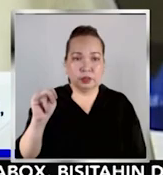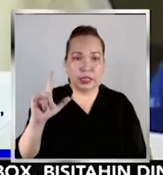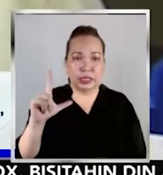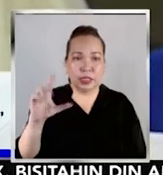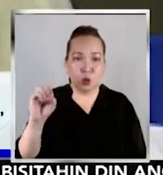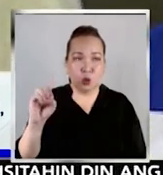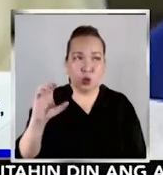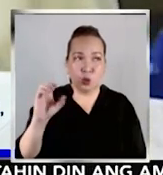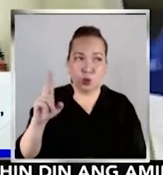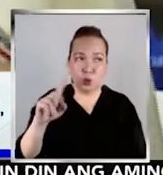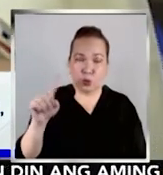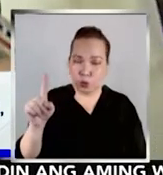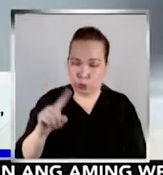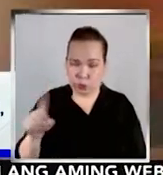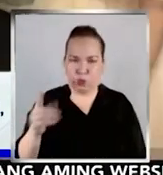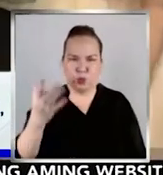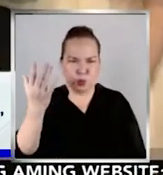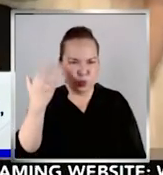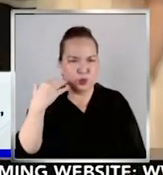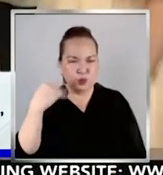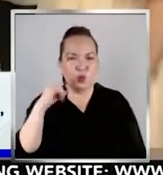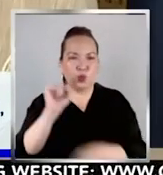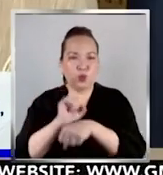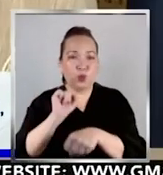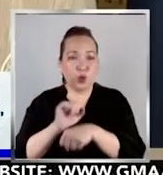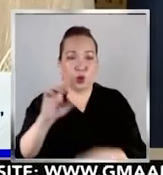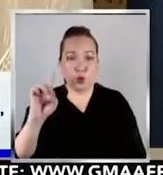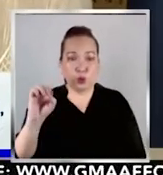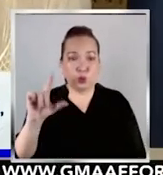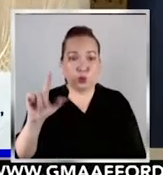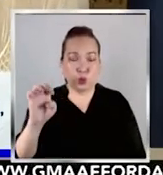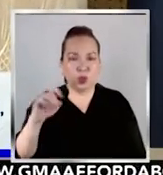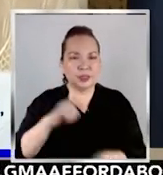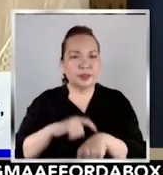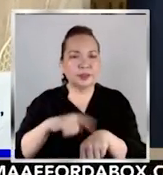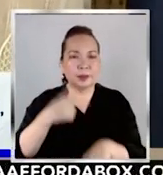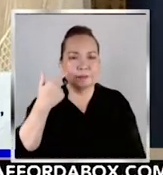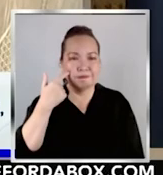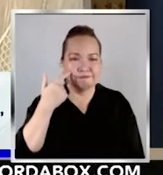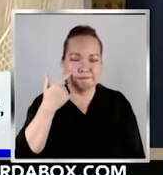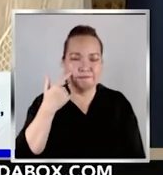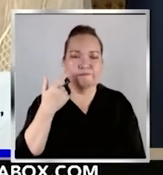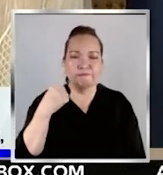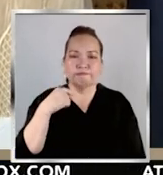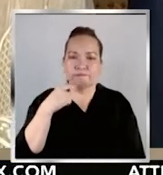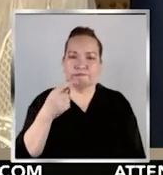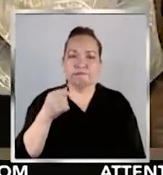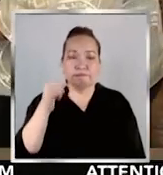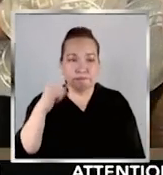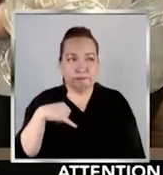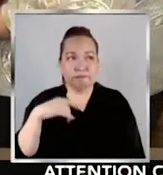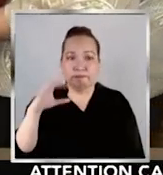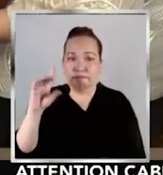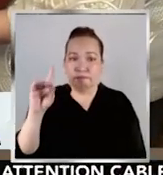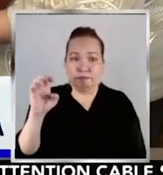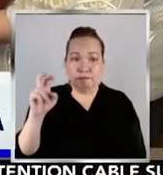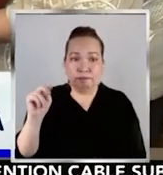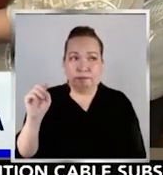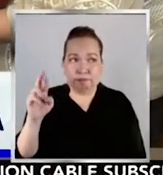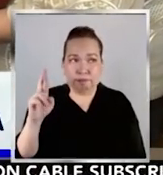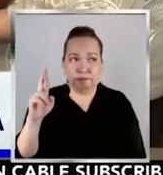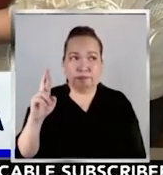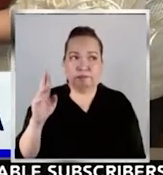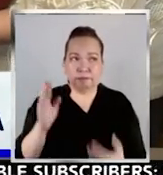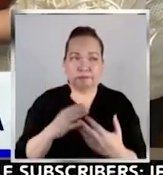Employment noong Arroyo Administration. Kahapon na numpana sa tungkulin ng bagong kalihim ng DNR na si Maria Antonia Tony